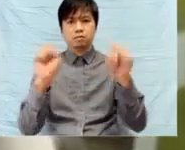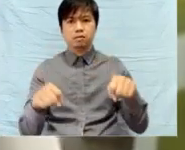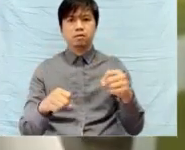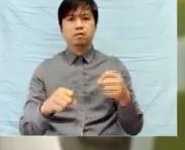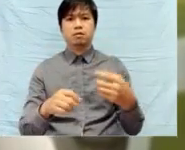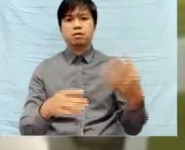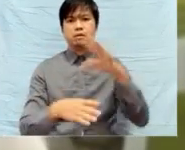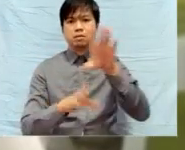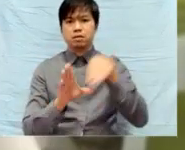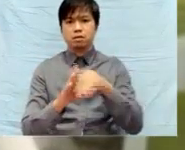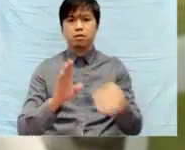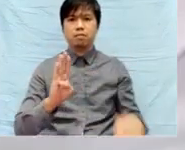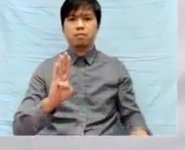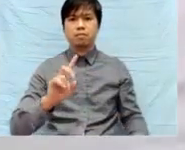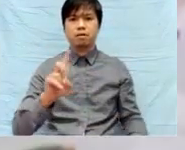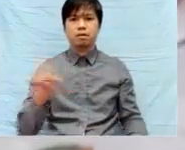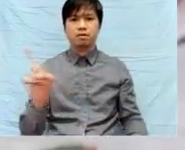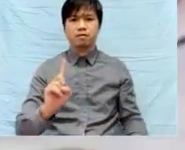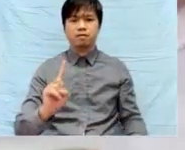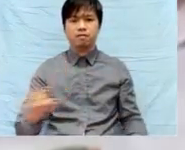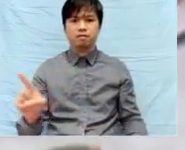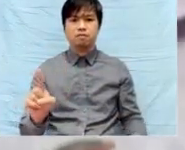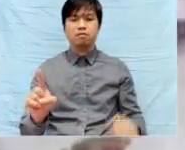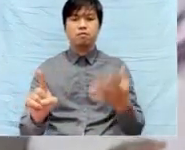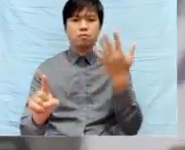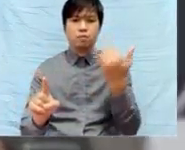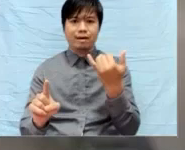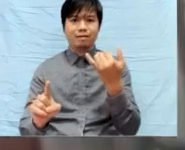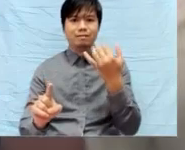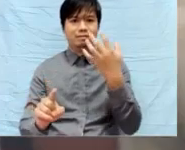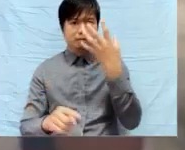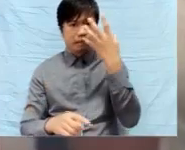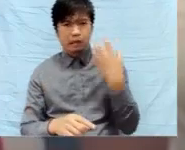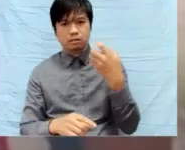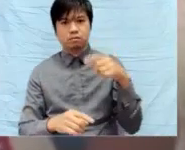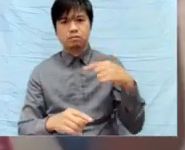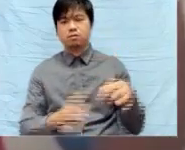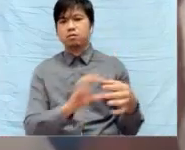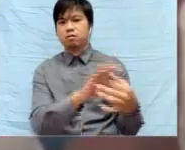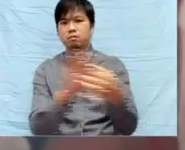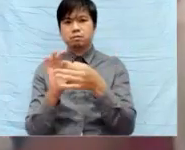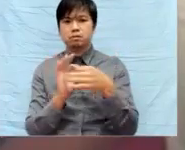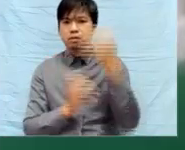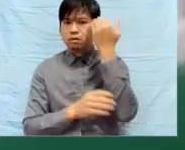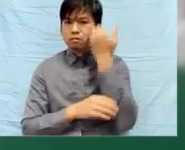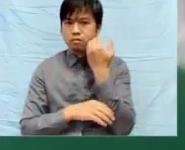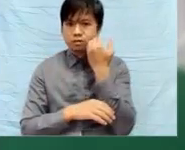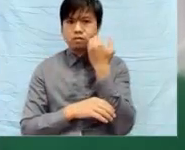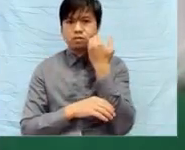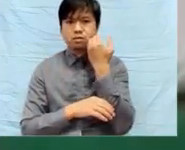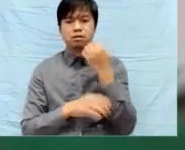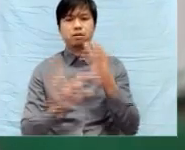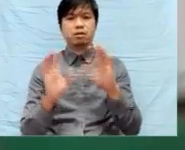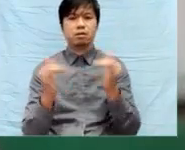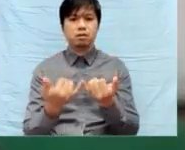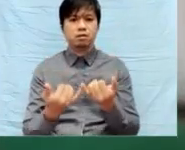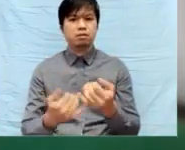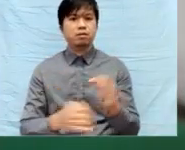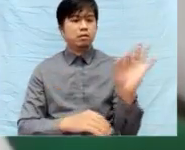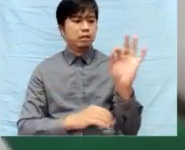Dev na naggalit din sa kakulangan daw ng koordinasyon ng mga airline company. Nag-early warning daw sila ng 9 o'clock in the